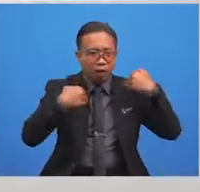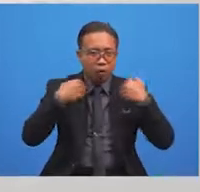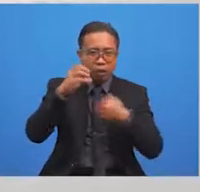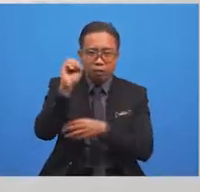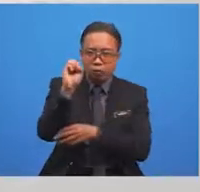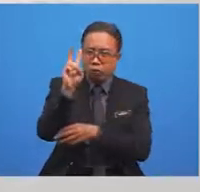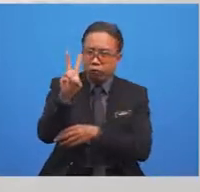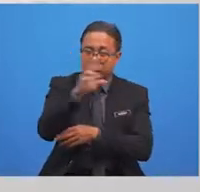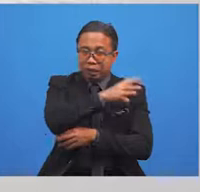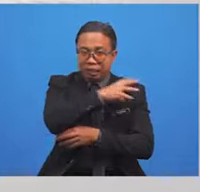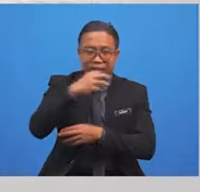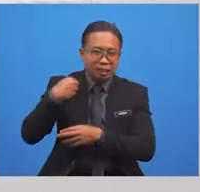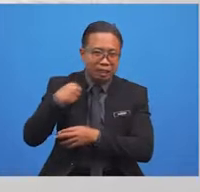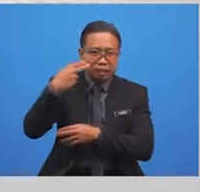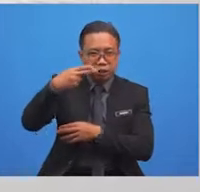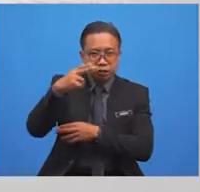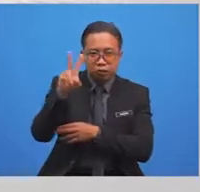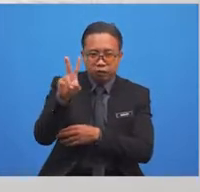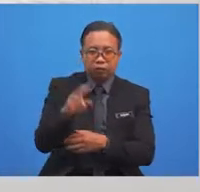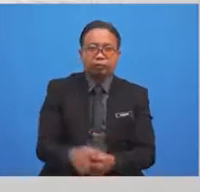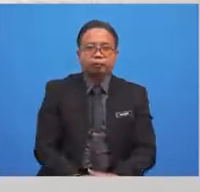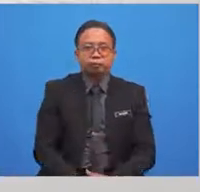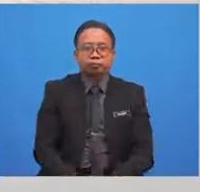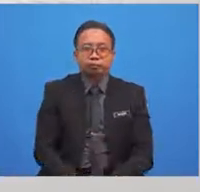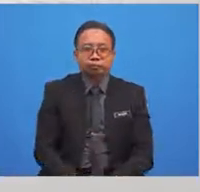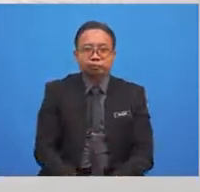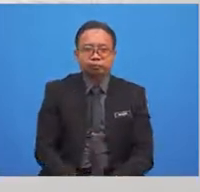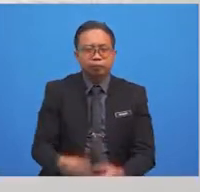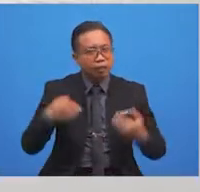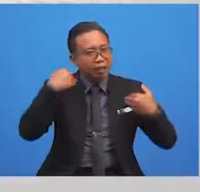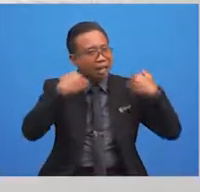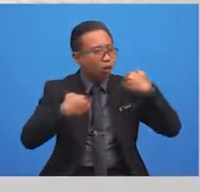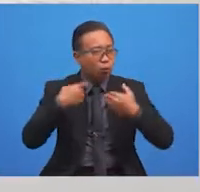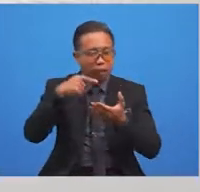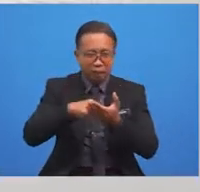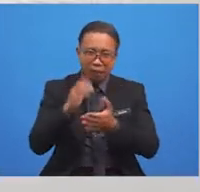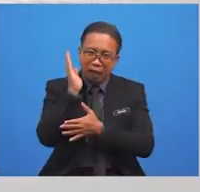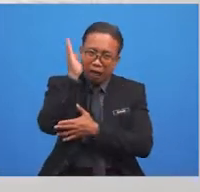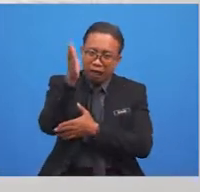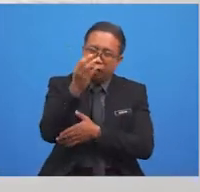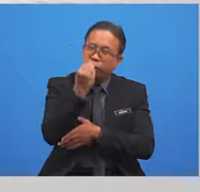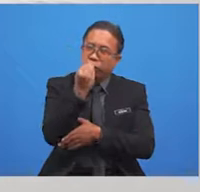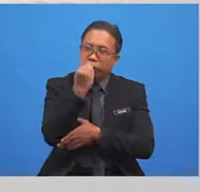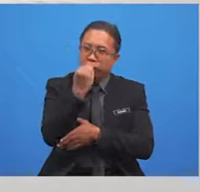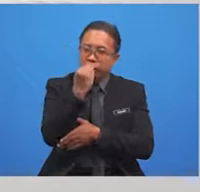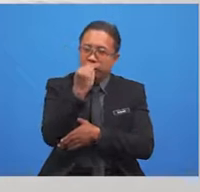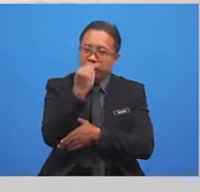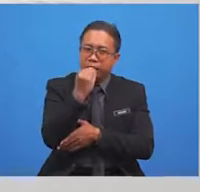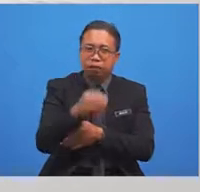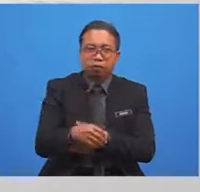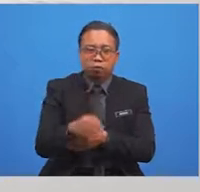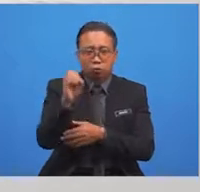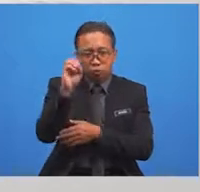omnivore dan haiwan herbivore. Haiwan-haiwan ini akan memakan organisma